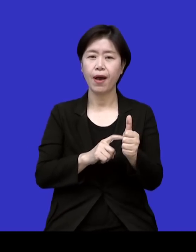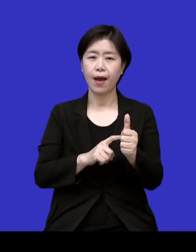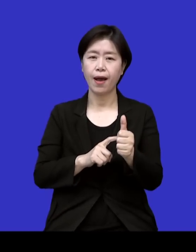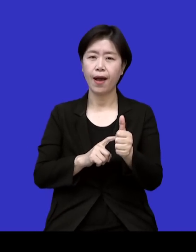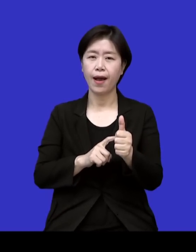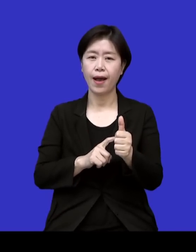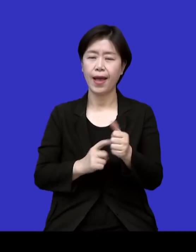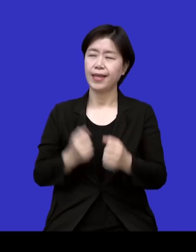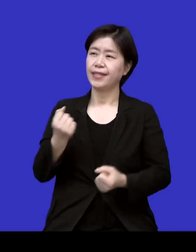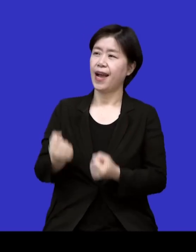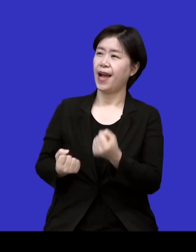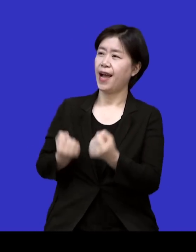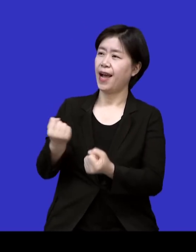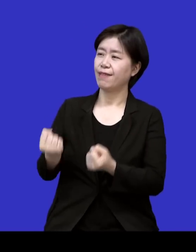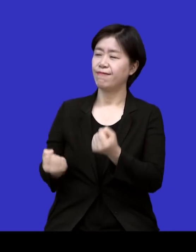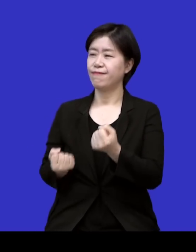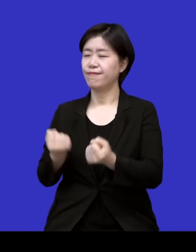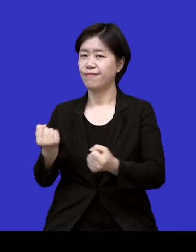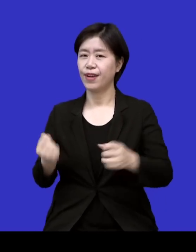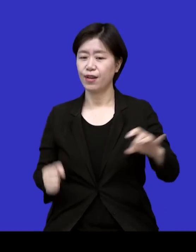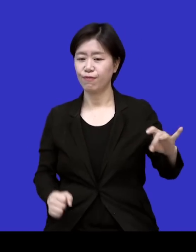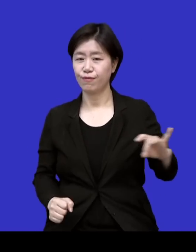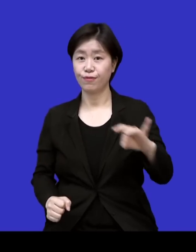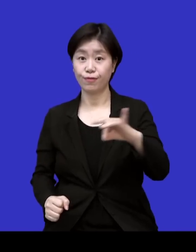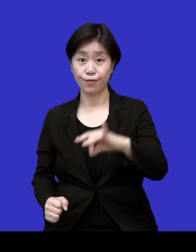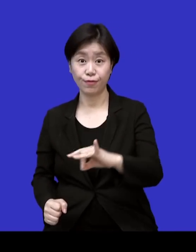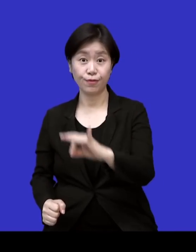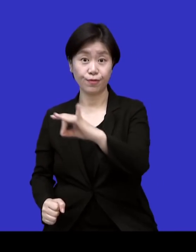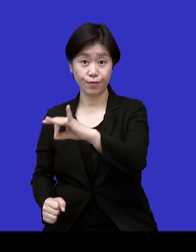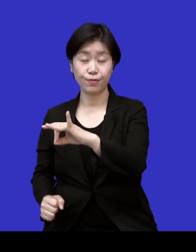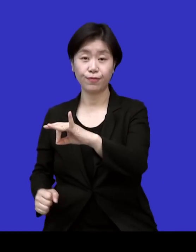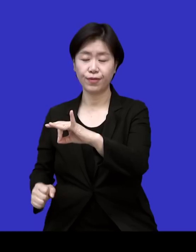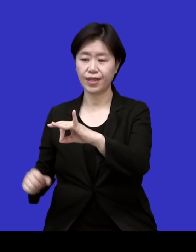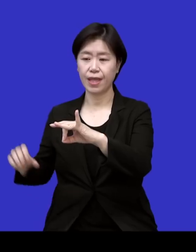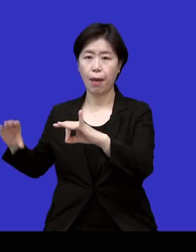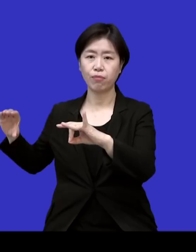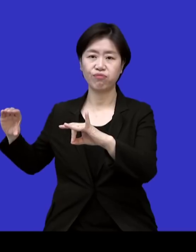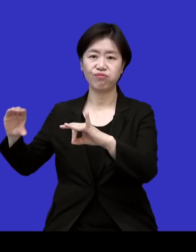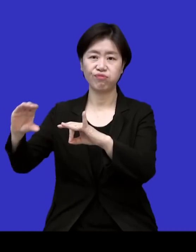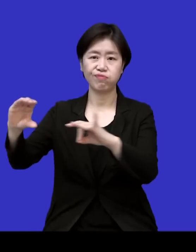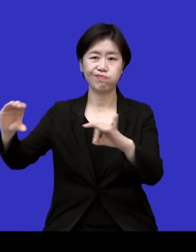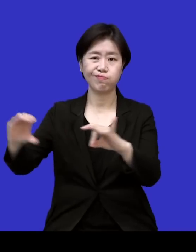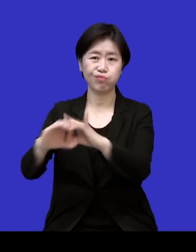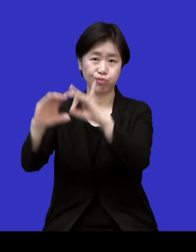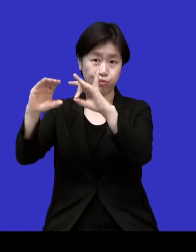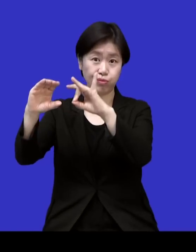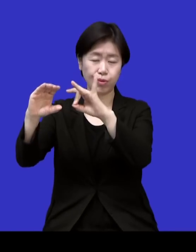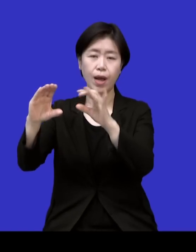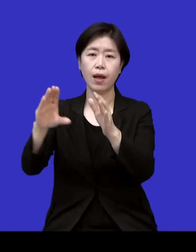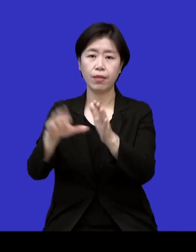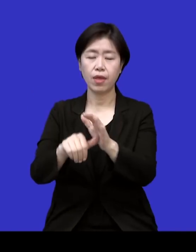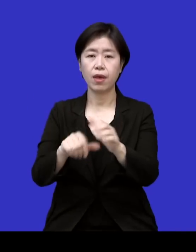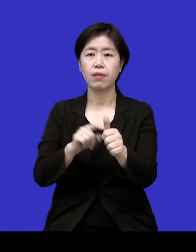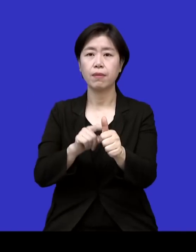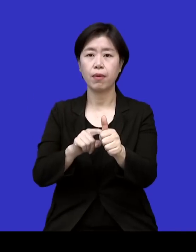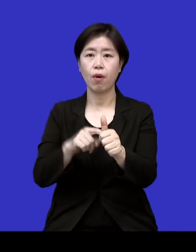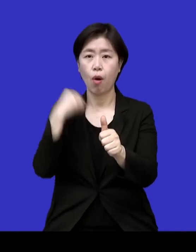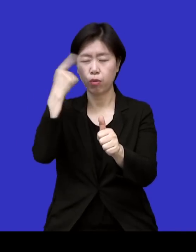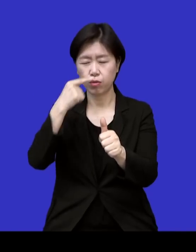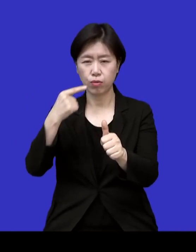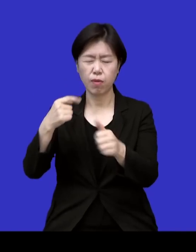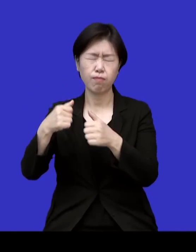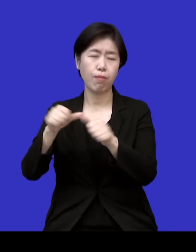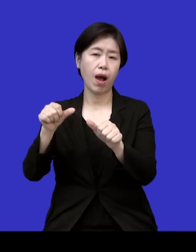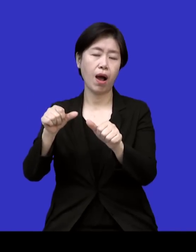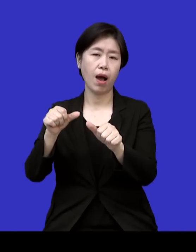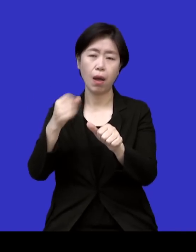치는 사고가 생긴 거예요. 예. 그래서 이제 코가 다 으스러져가지고 병원에 갔는데 마취가 안 된다는 거예요. 네. 그래갖고